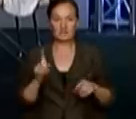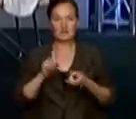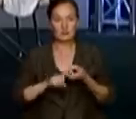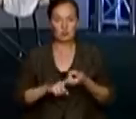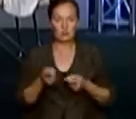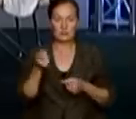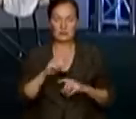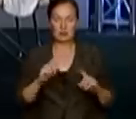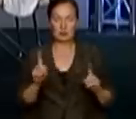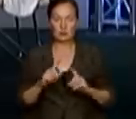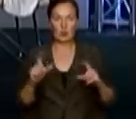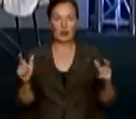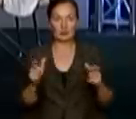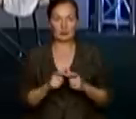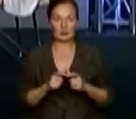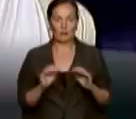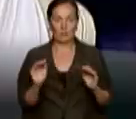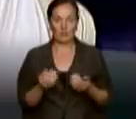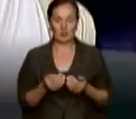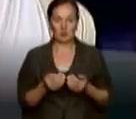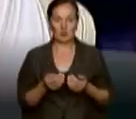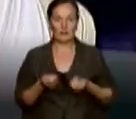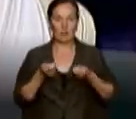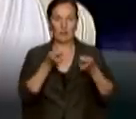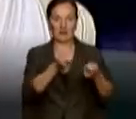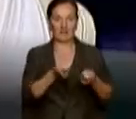що карантинні обмеження по перевезенню груп